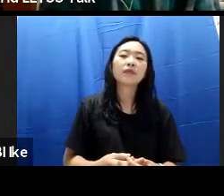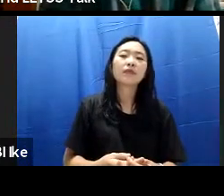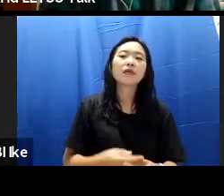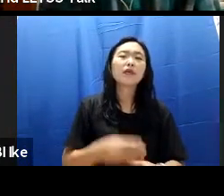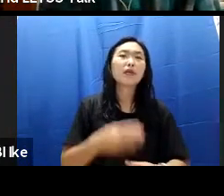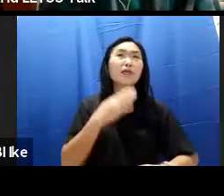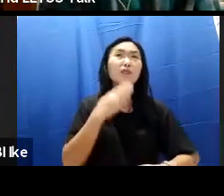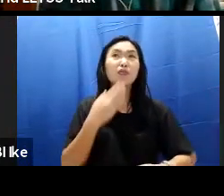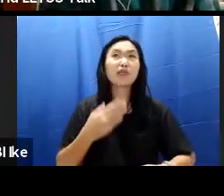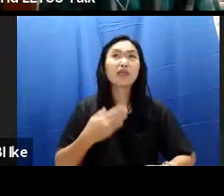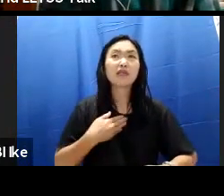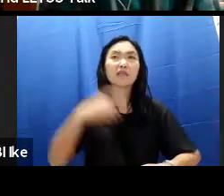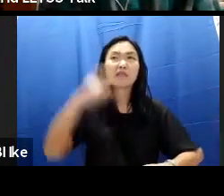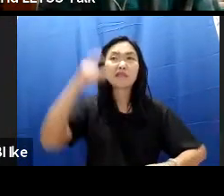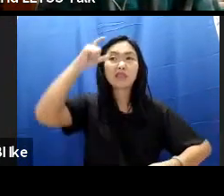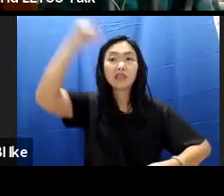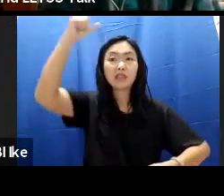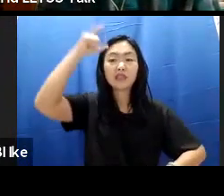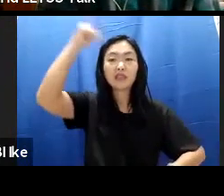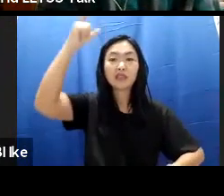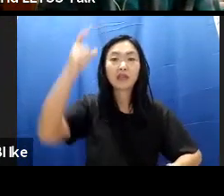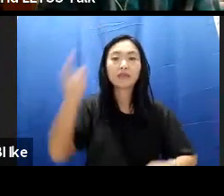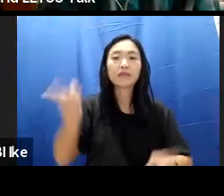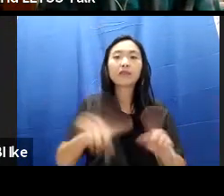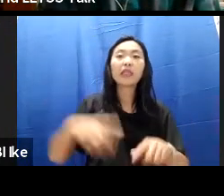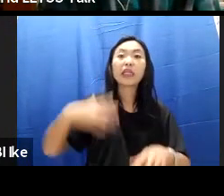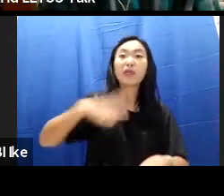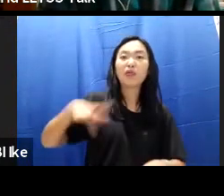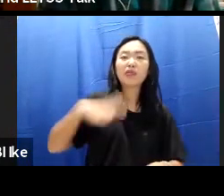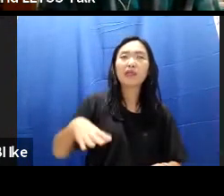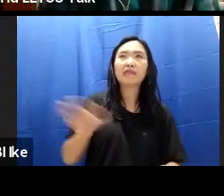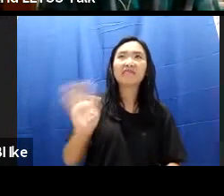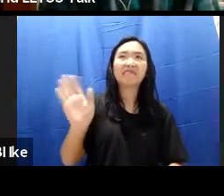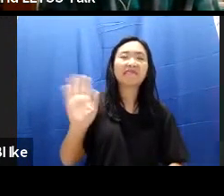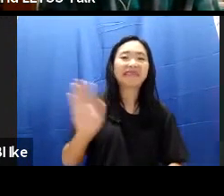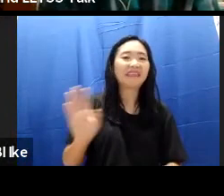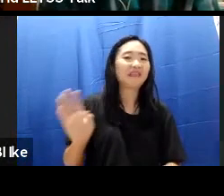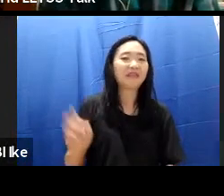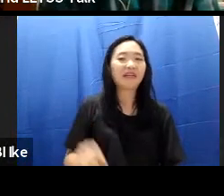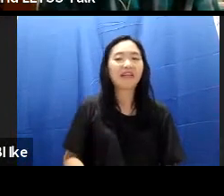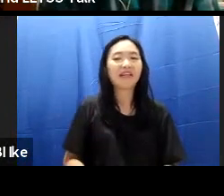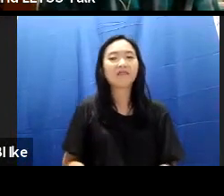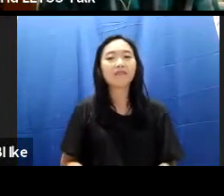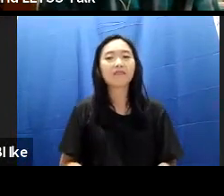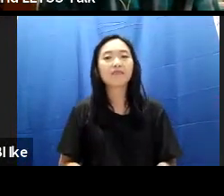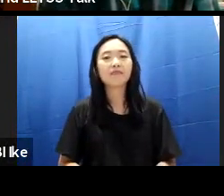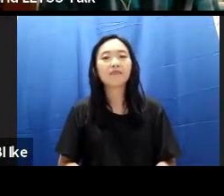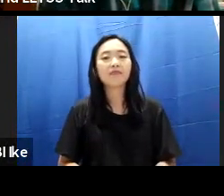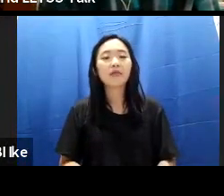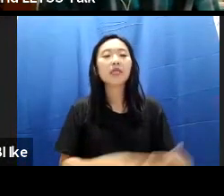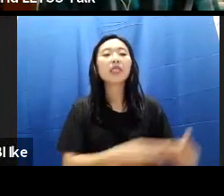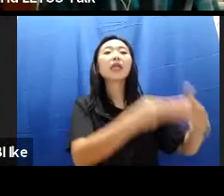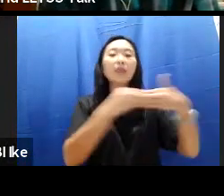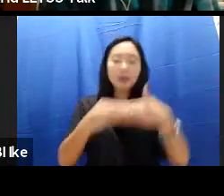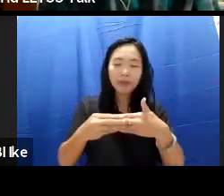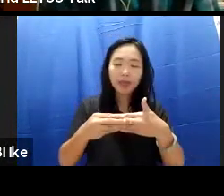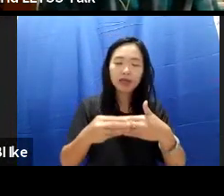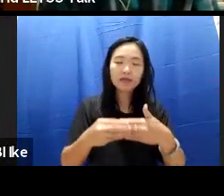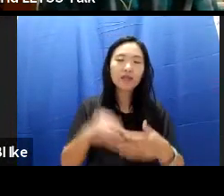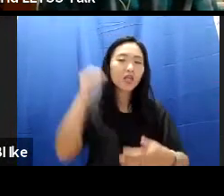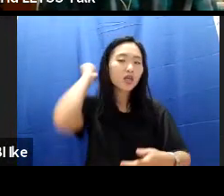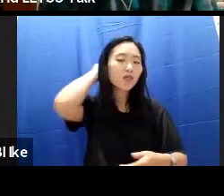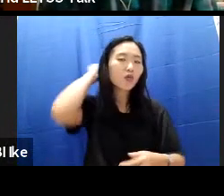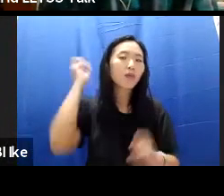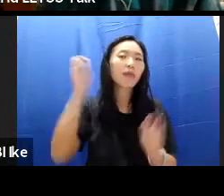nggak pernah gitu. Tapi ternyata di ruangan itu saya ketemu dengan Ibu Melanie, dibimbing oleh Bu Melanie, terus